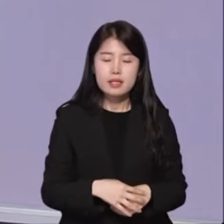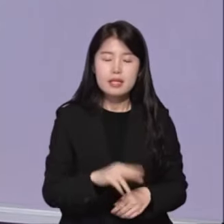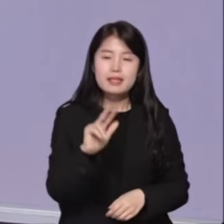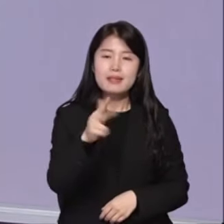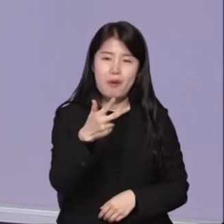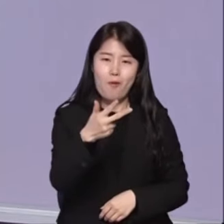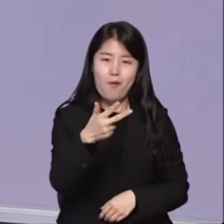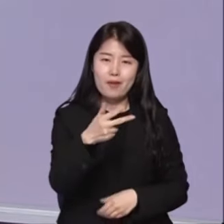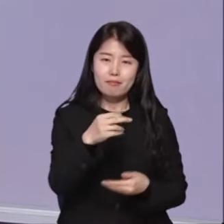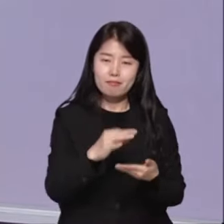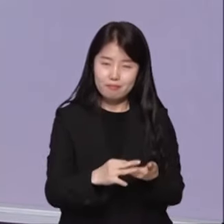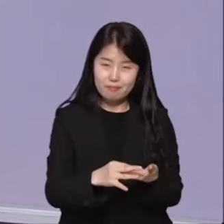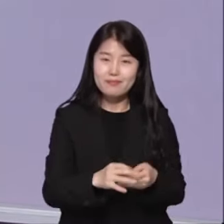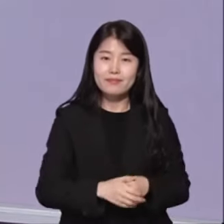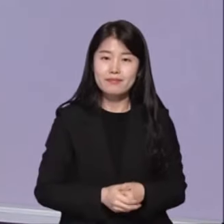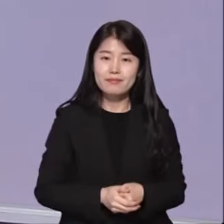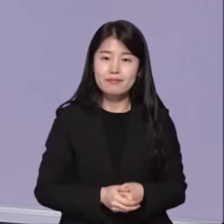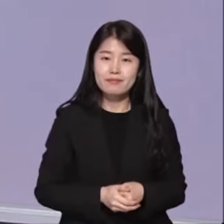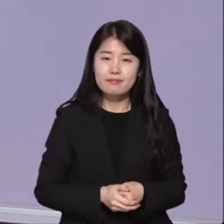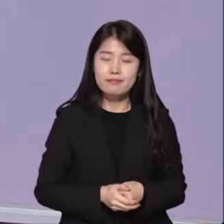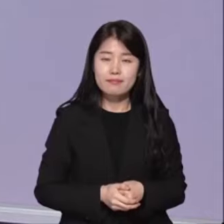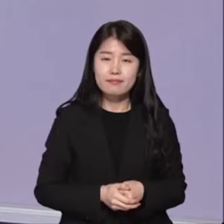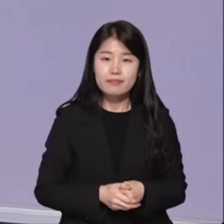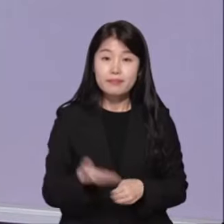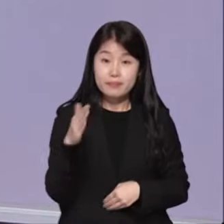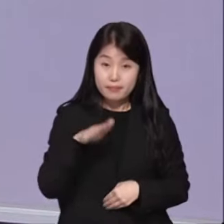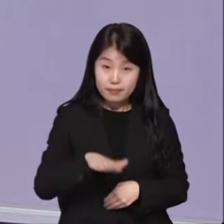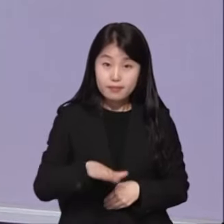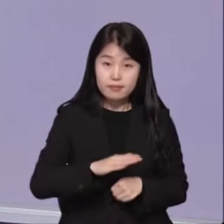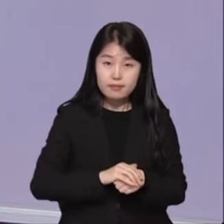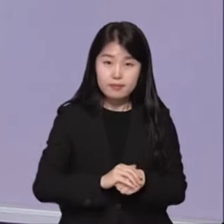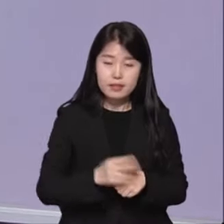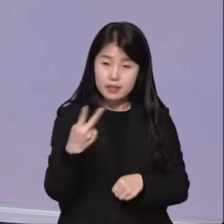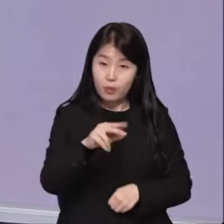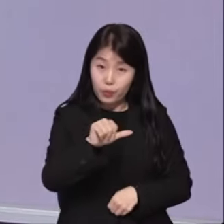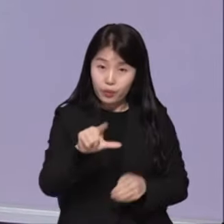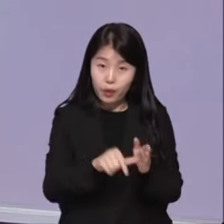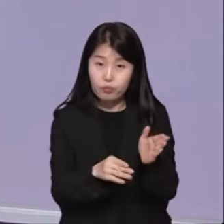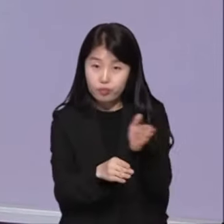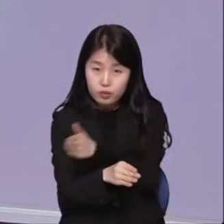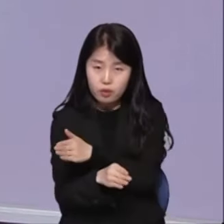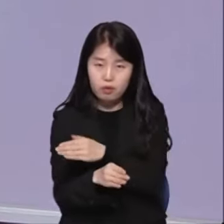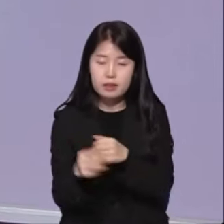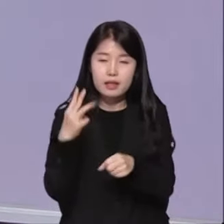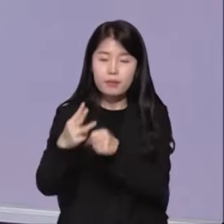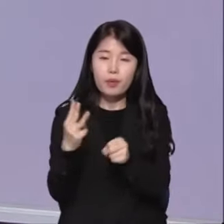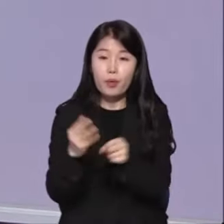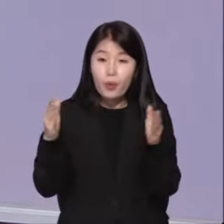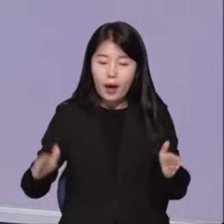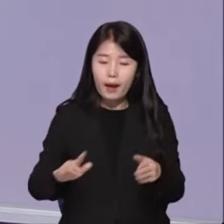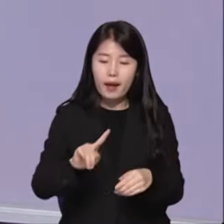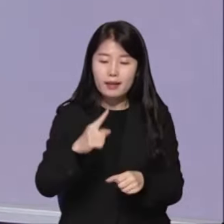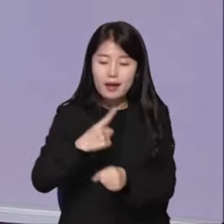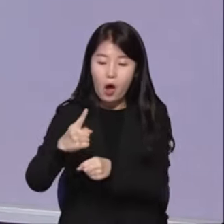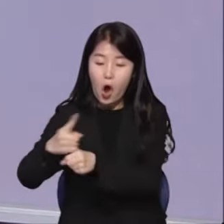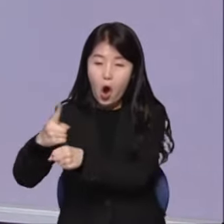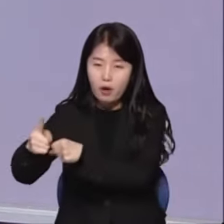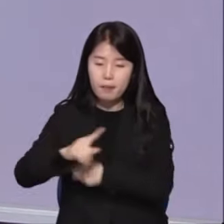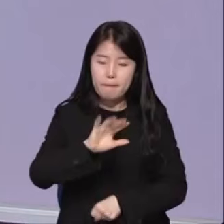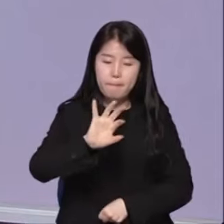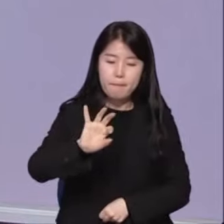요금은 현금가 기준으로 700원이었습니다. 이후 2005년부터 3년간 매년 100원씩